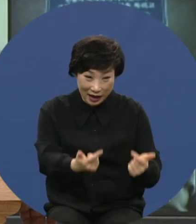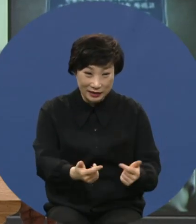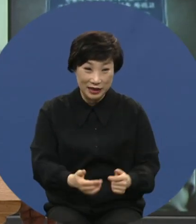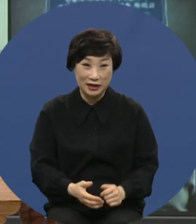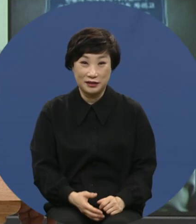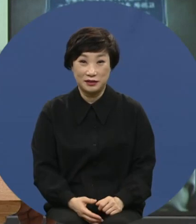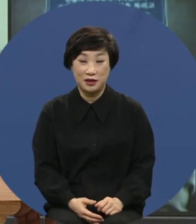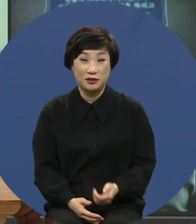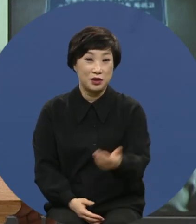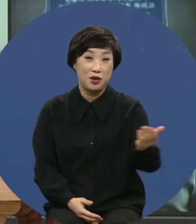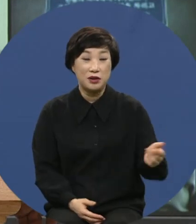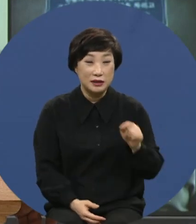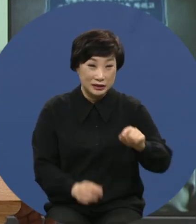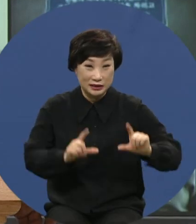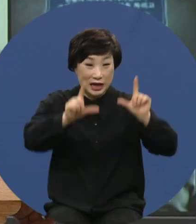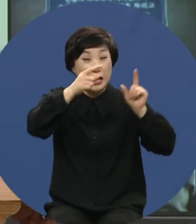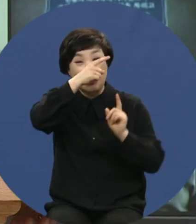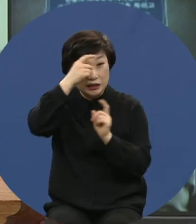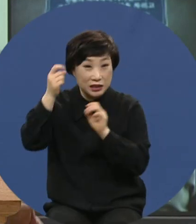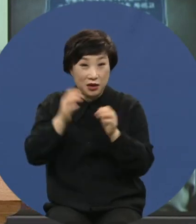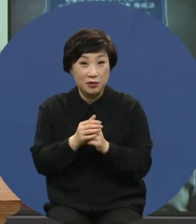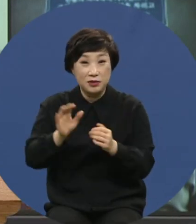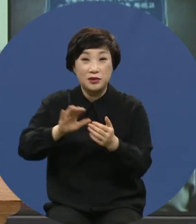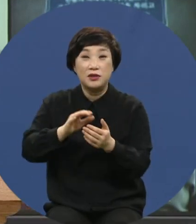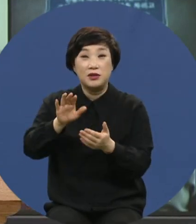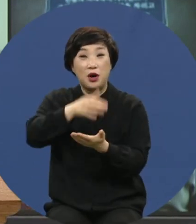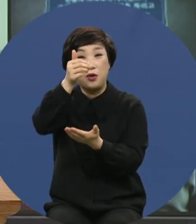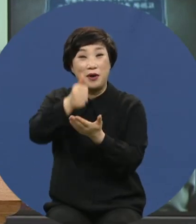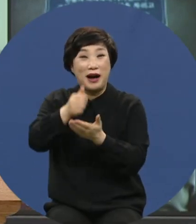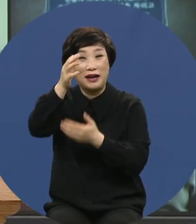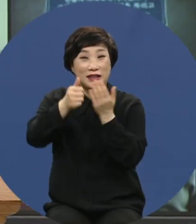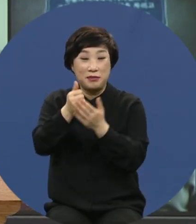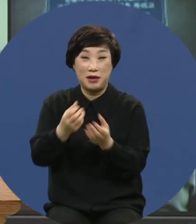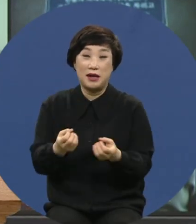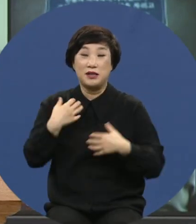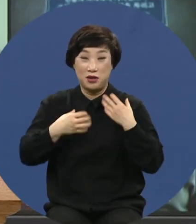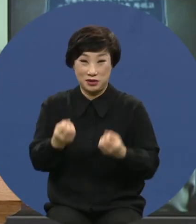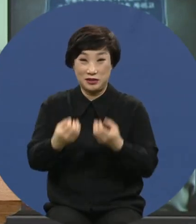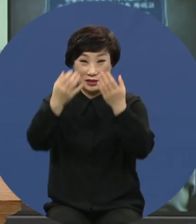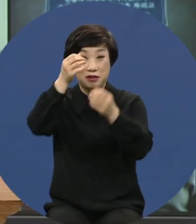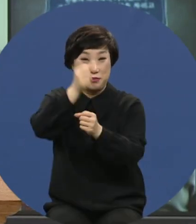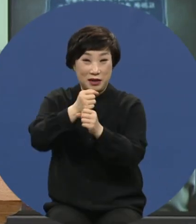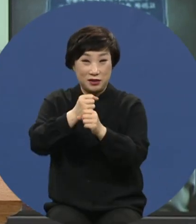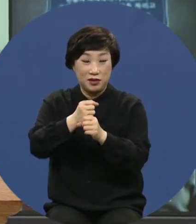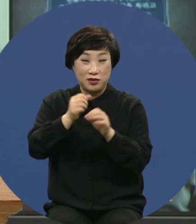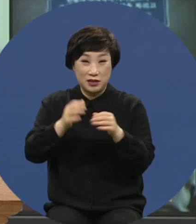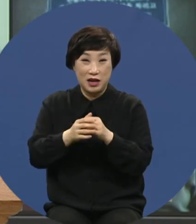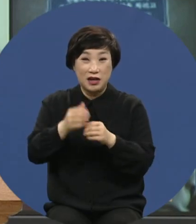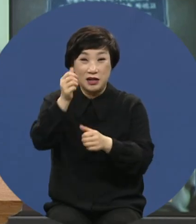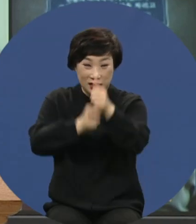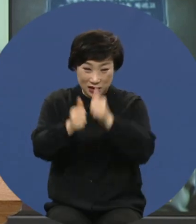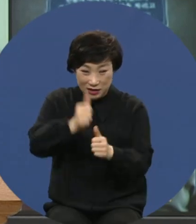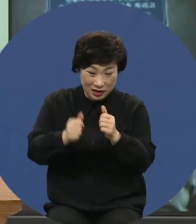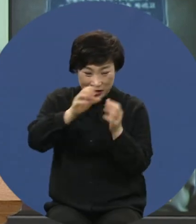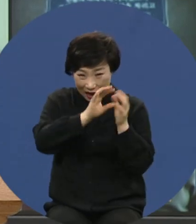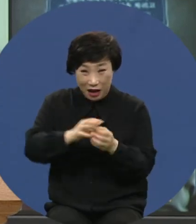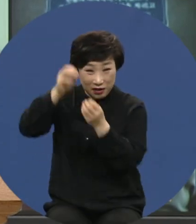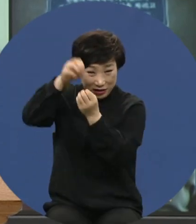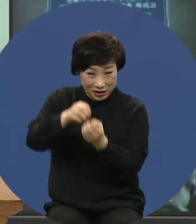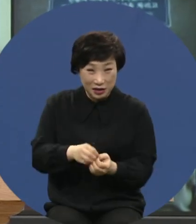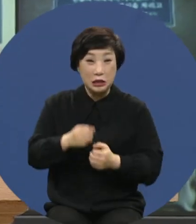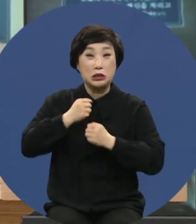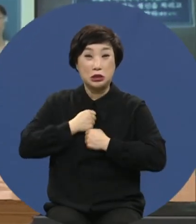아니하리라. 너희는 이날을 기념하여 여호와의 절기를 삼아 영원한 기르로 대대에